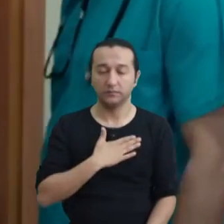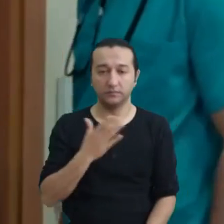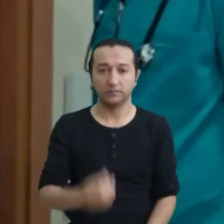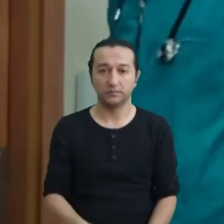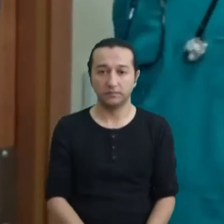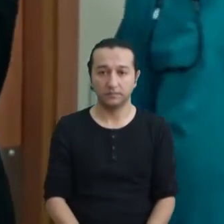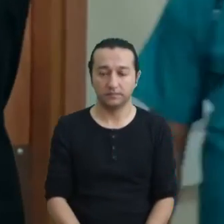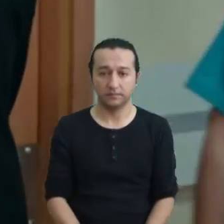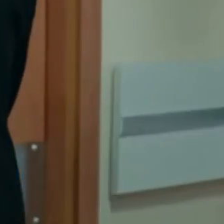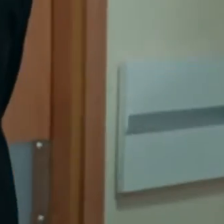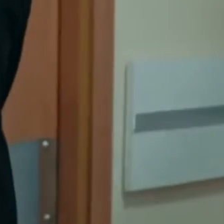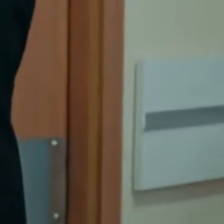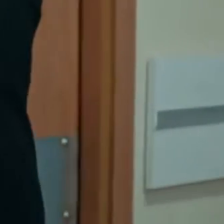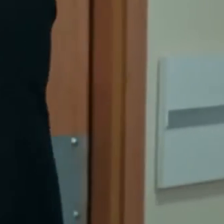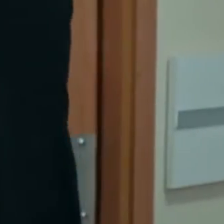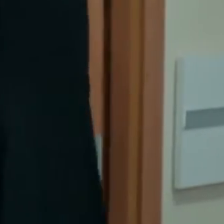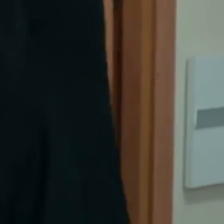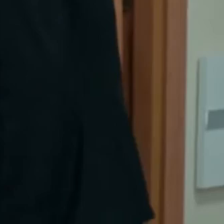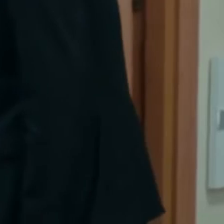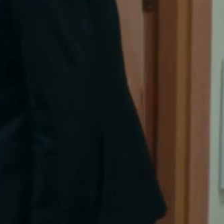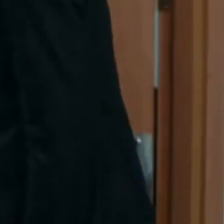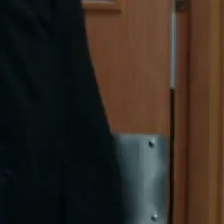Eyvallah derken sağ el içini göğsüne koydu.